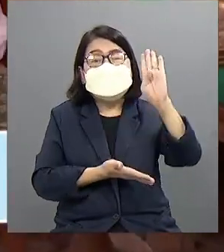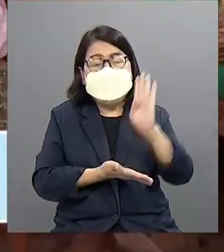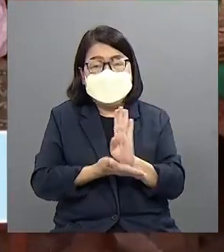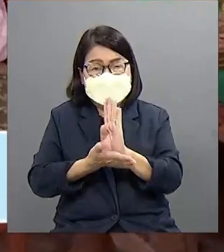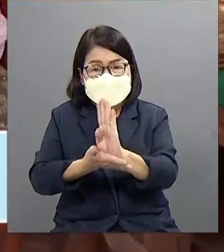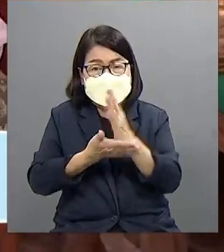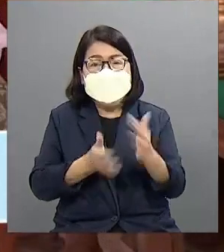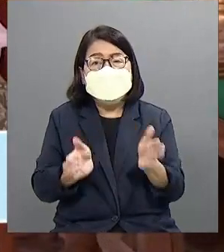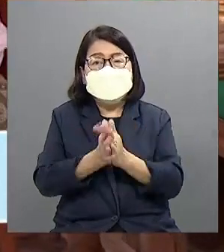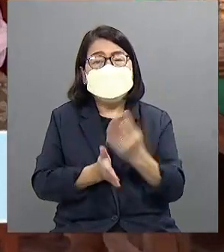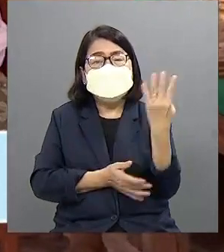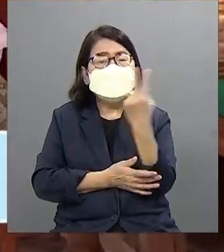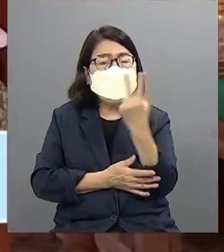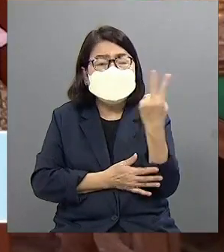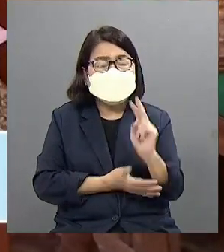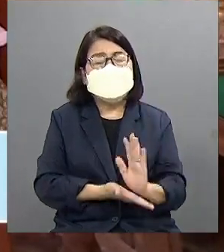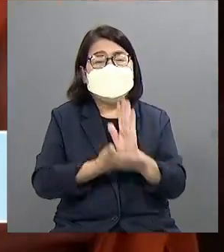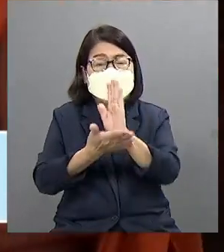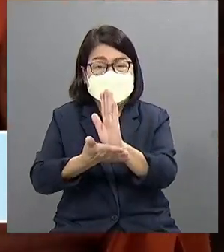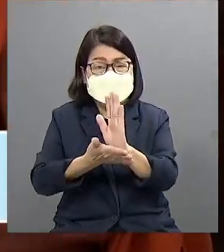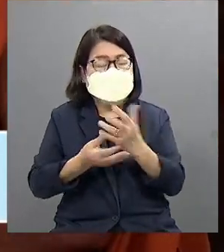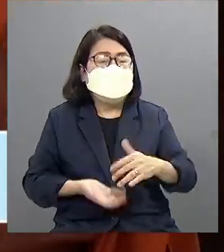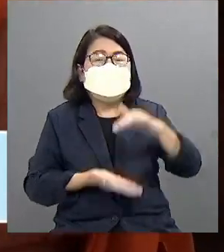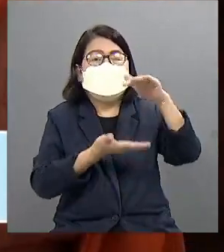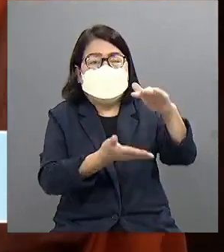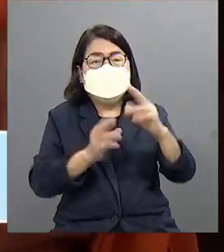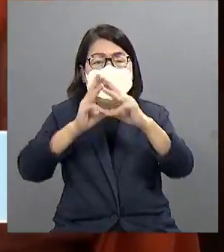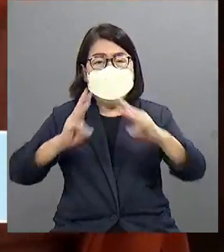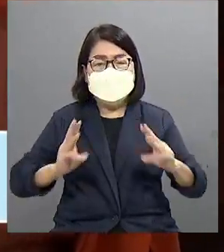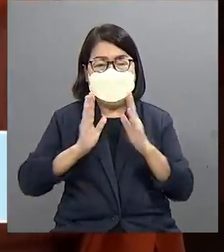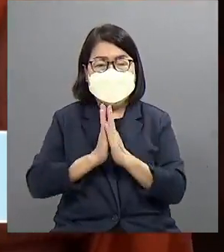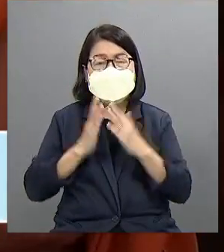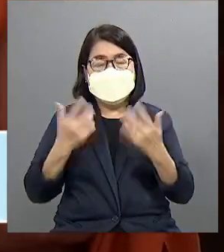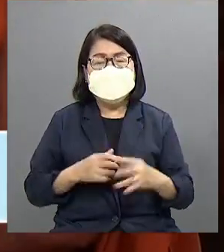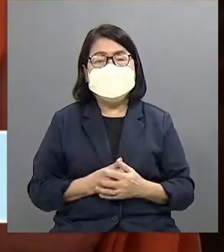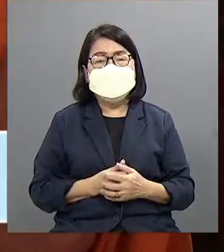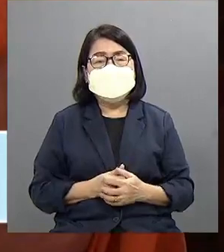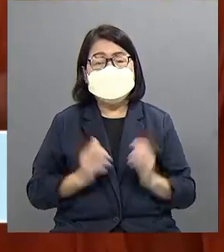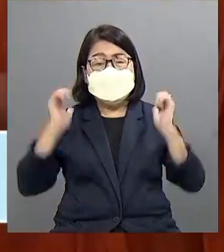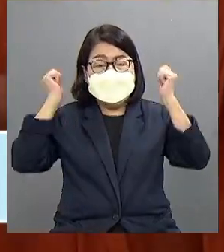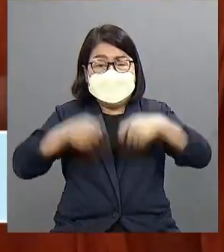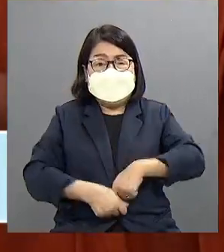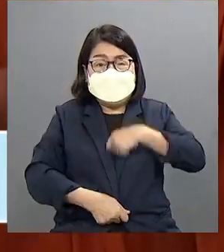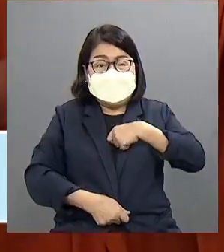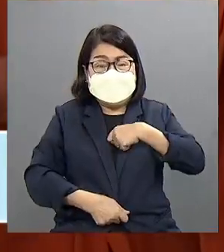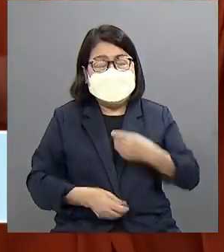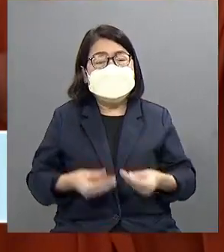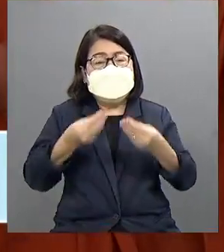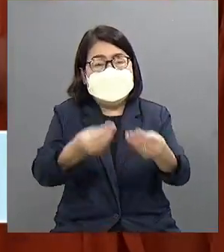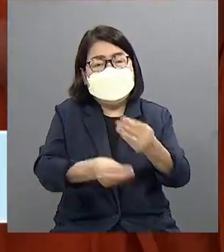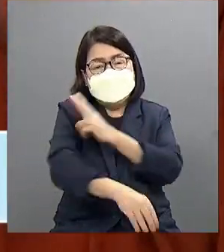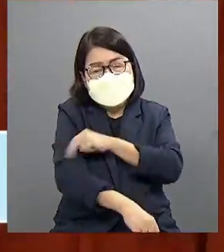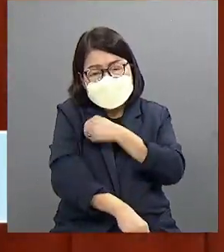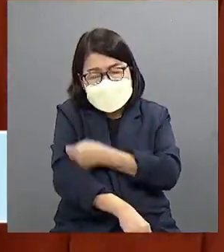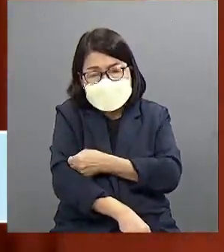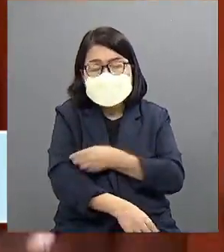พย์เพิ่มพูนเอาไปให้ที่วัดบางม่วงนะคะเขาจะได้เอาไปแจกจ่ายบุคลากรทางการแพทย์สาธารณสุขแล้วก็องค์กรการ